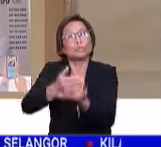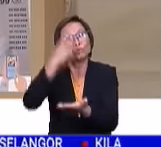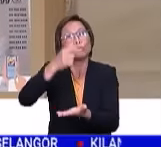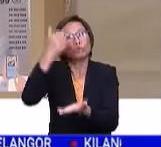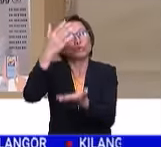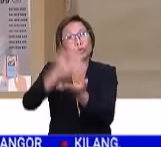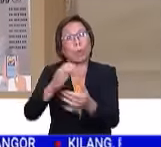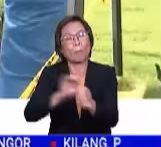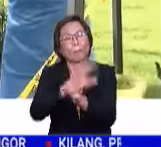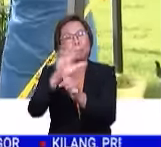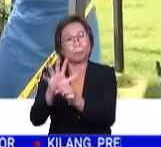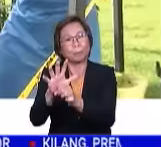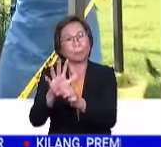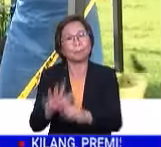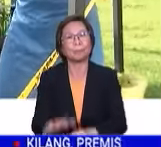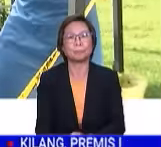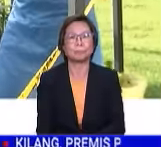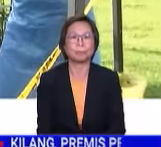pandemik.